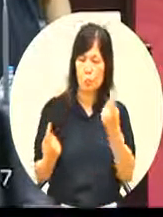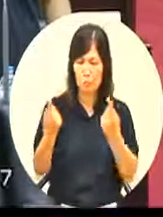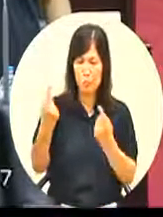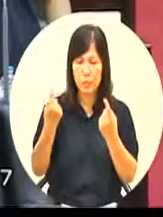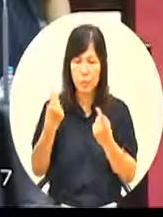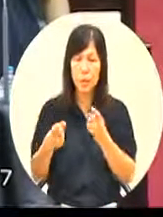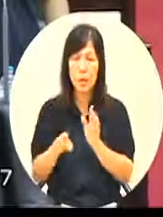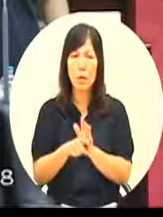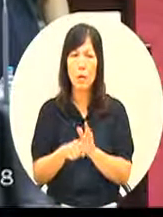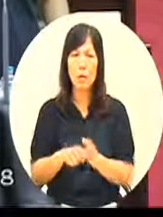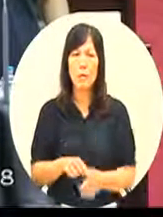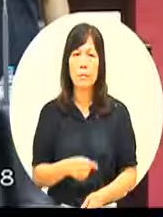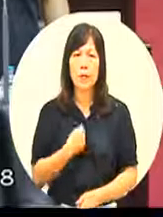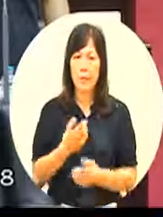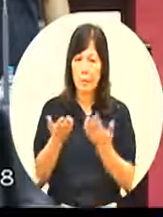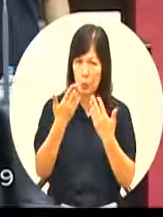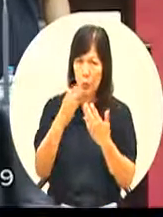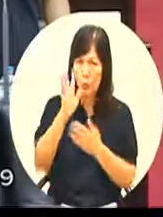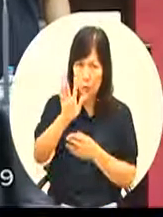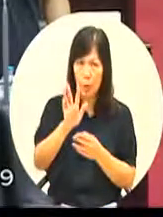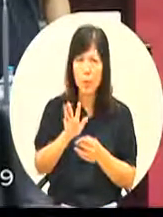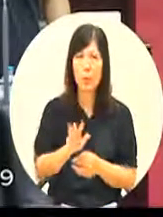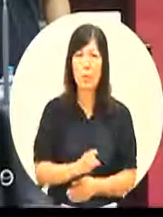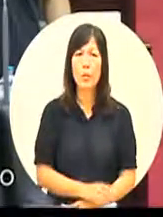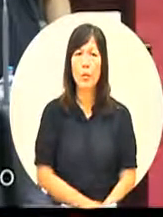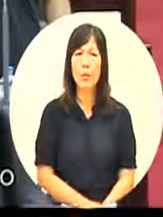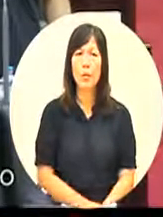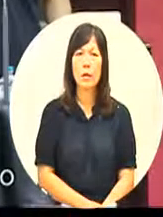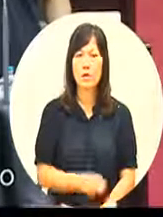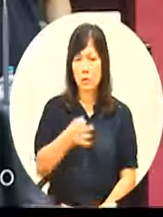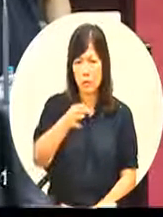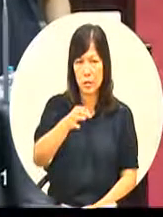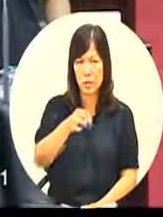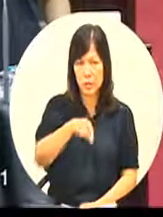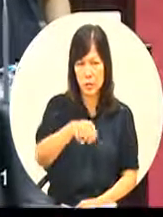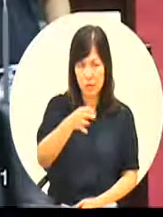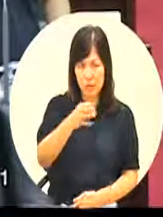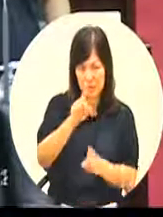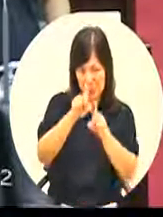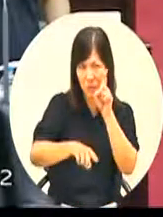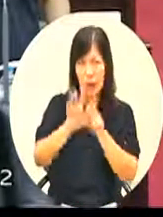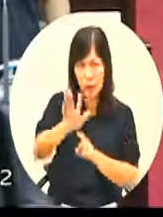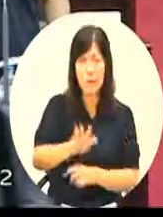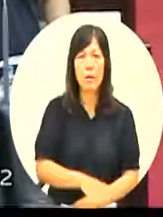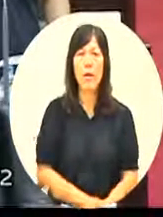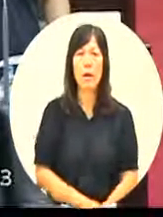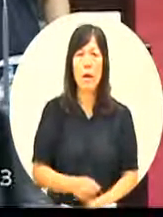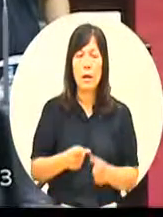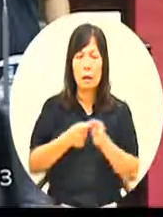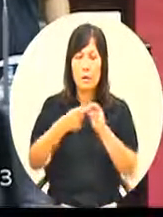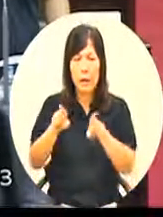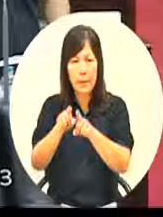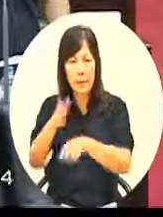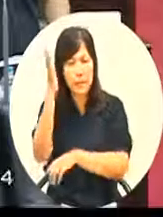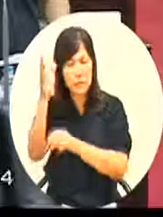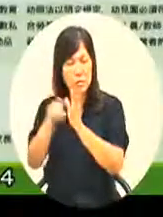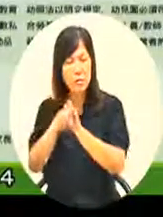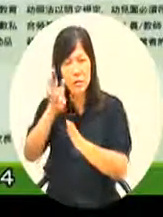其实当然最明显的其实就是收费价格的差异哦，分别是公立幼儿园的大概